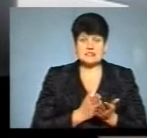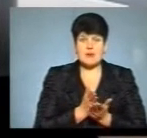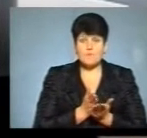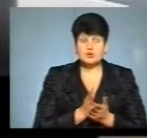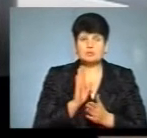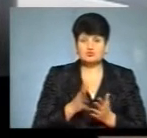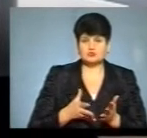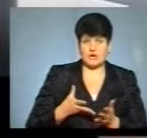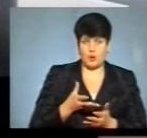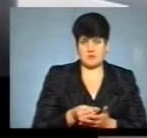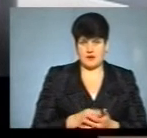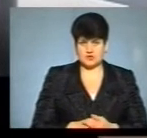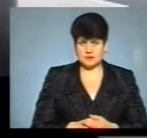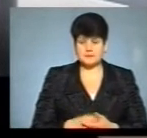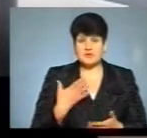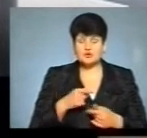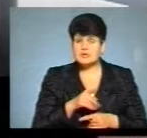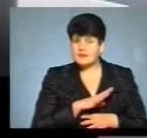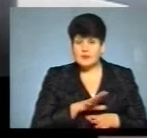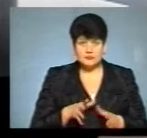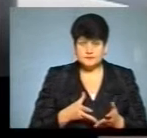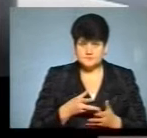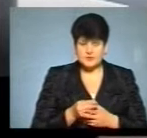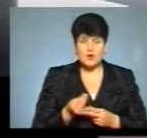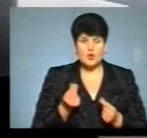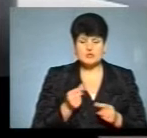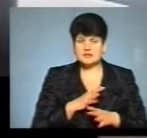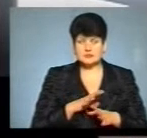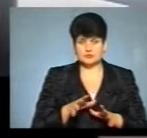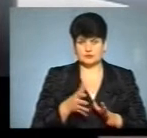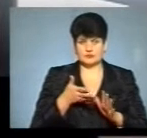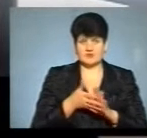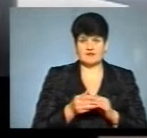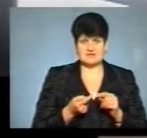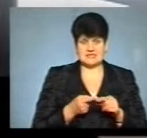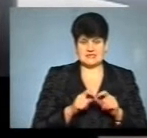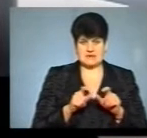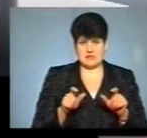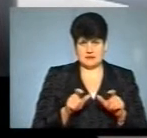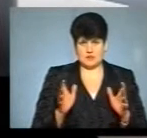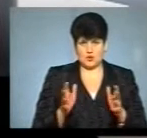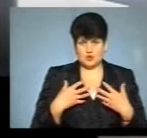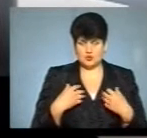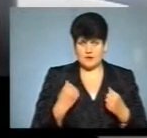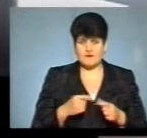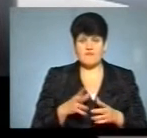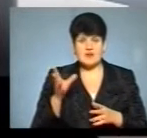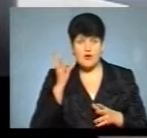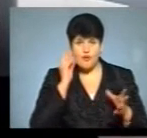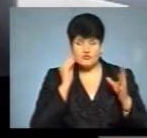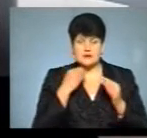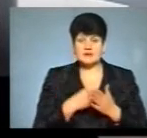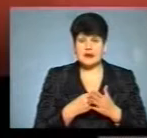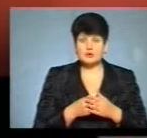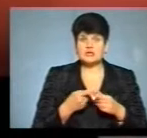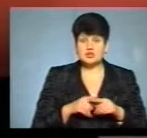буде оплачена. Якщо її не буде, значить, кошти не підуть в цей заклад охорони здоров'я. А враховуючи матеріальну технічну базу наших закладів